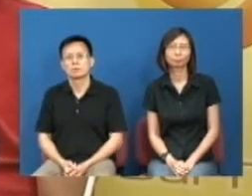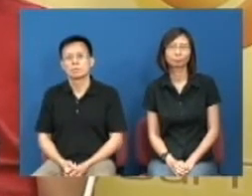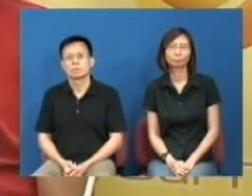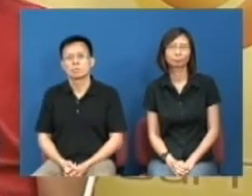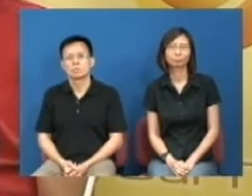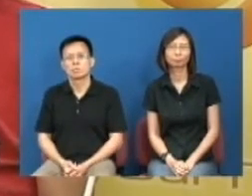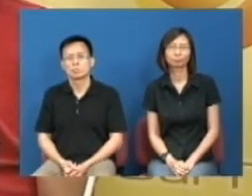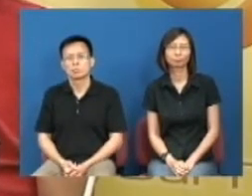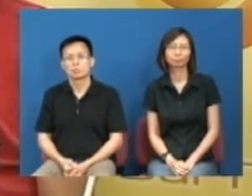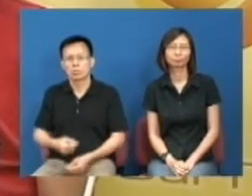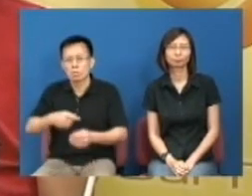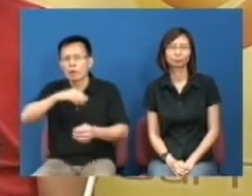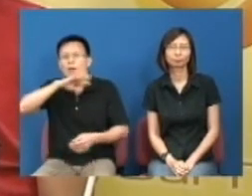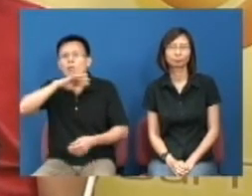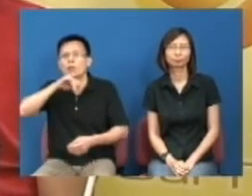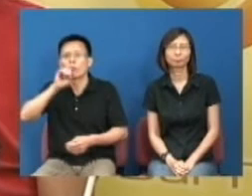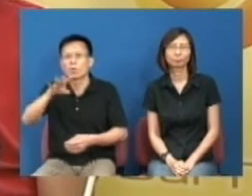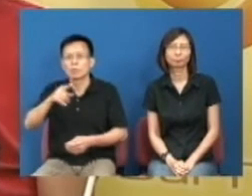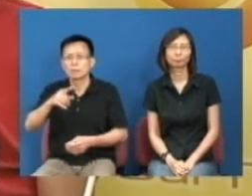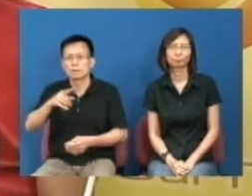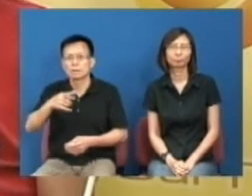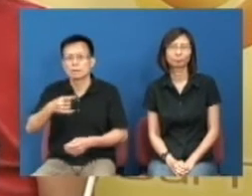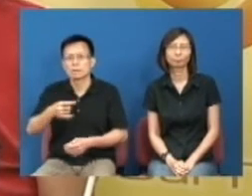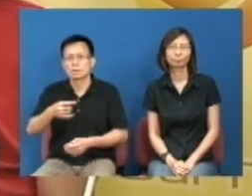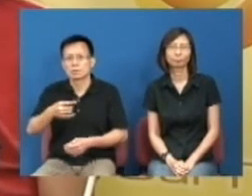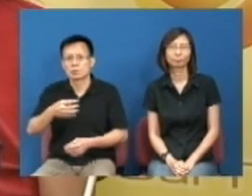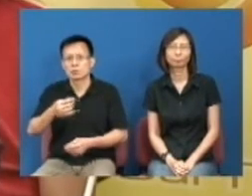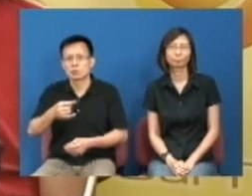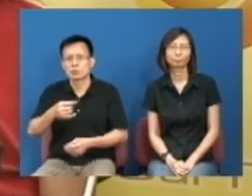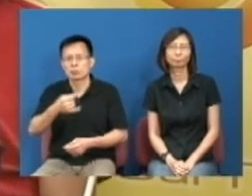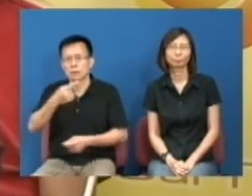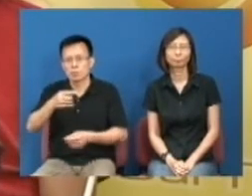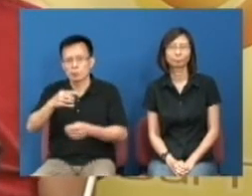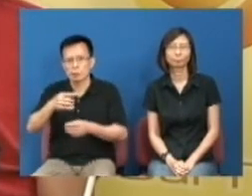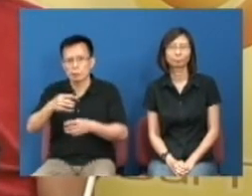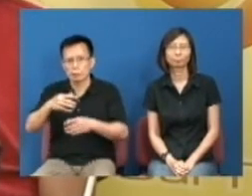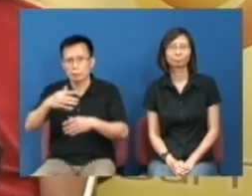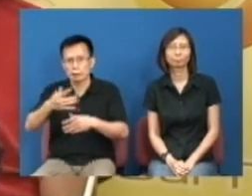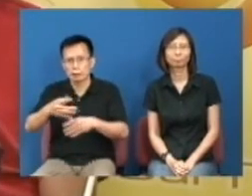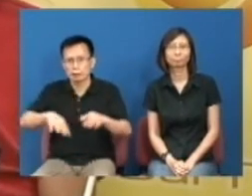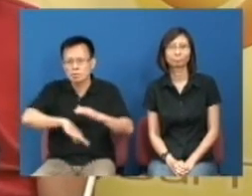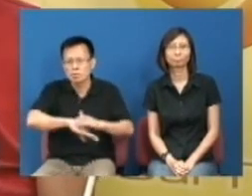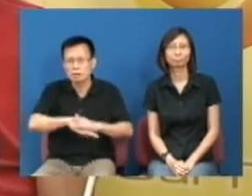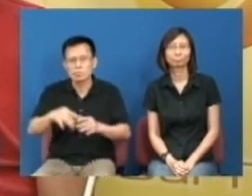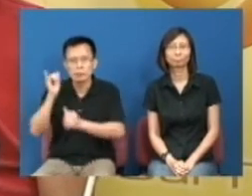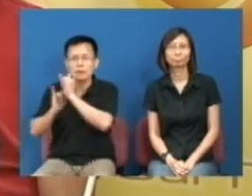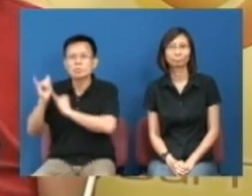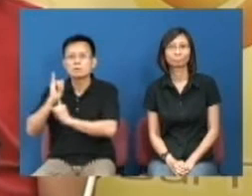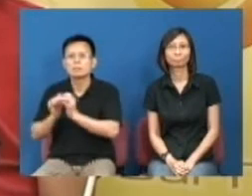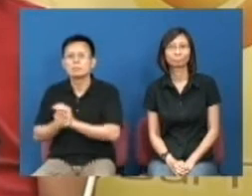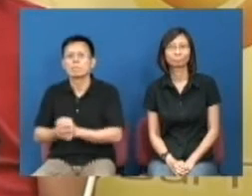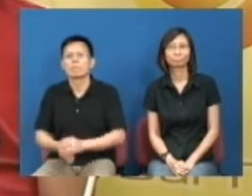以方言，以呢個默寫嘅方言。去掩蓋血寫的歷史，這個就是老先生說的，是不是？那你